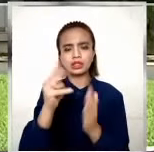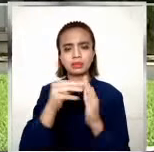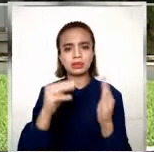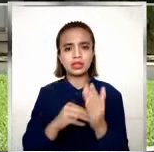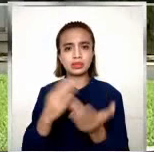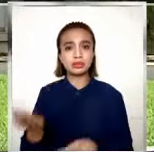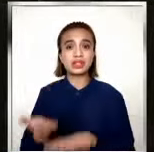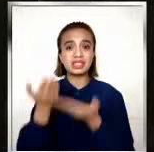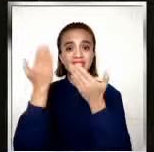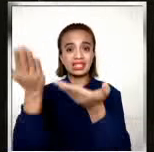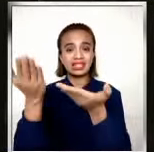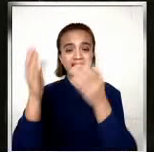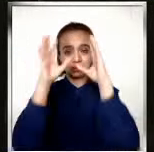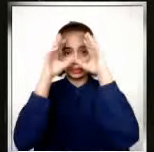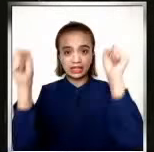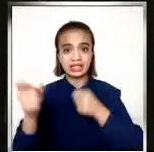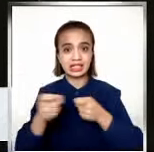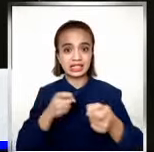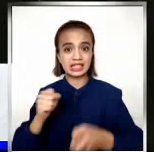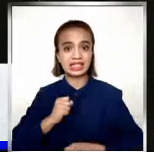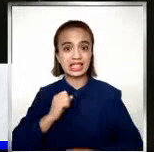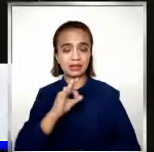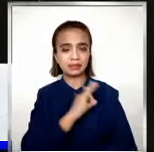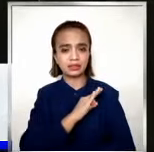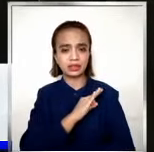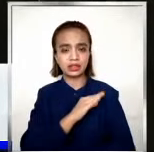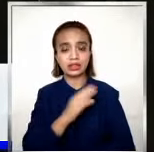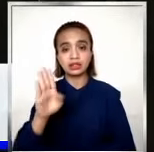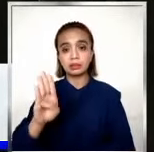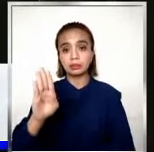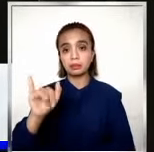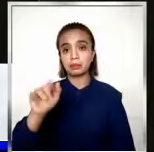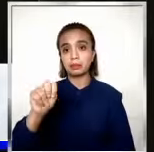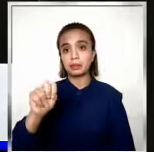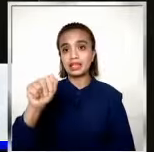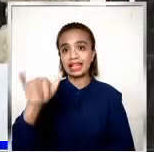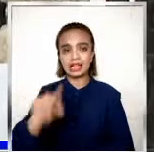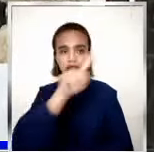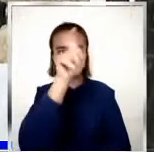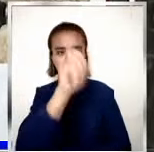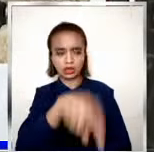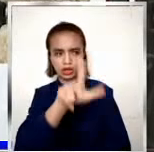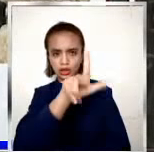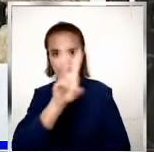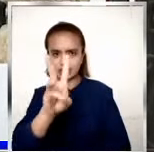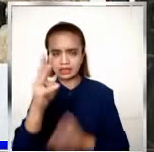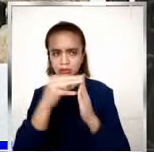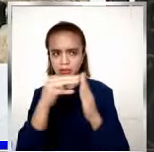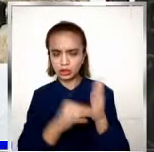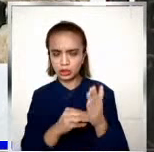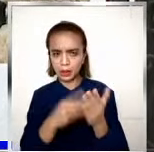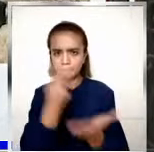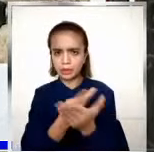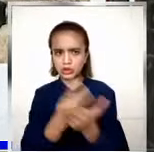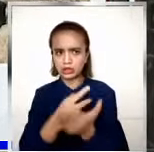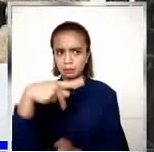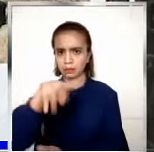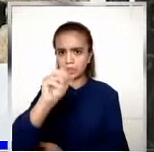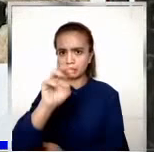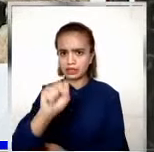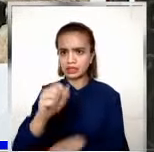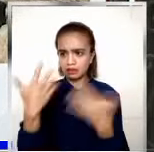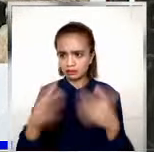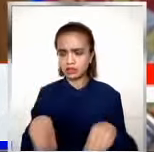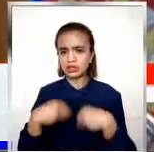presidential management staff. Tinanong din ni Binay ang 36 million pesos na pondo ng PMS na binigay nila sa PSDBM para sa pagbili ng